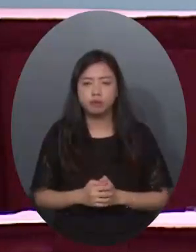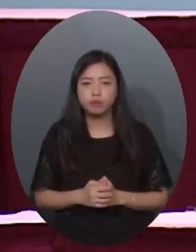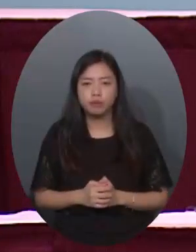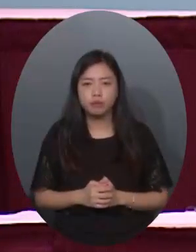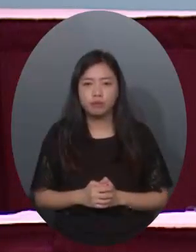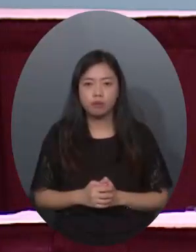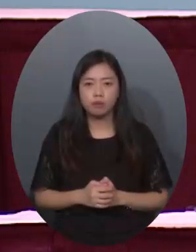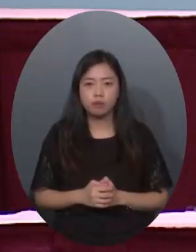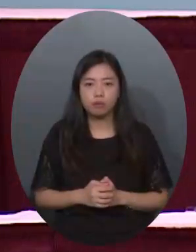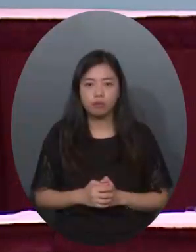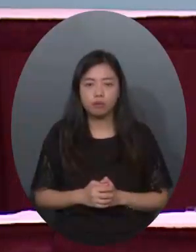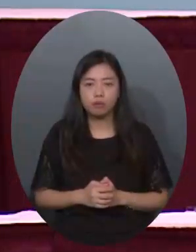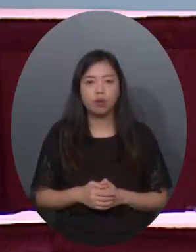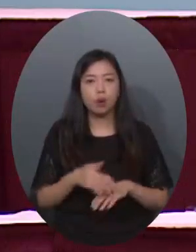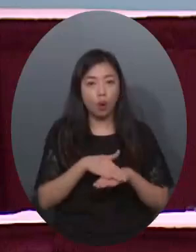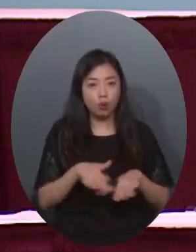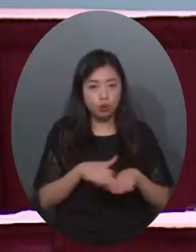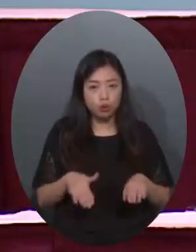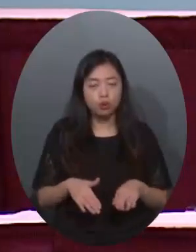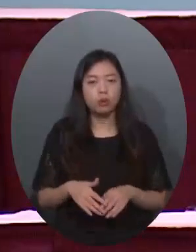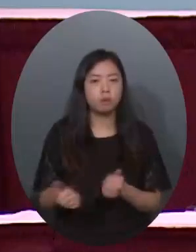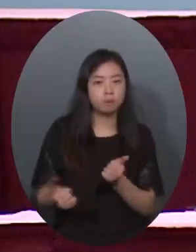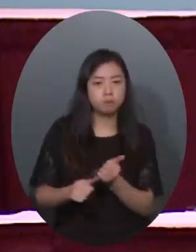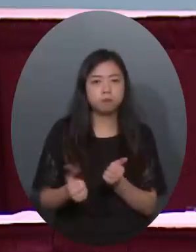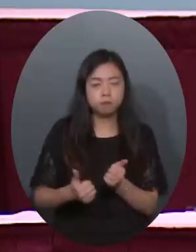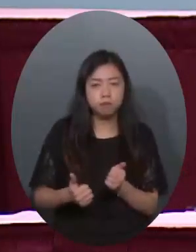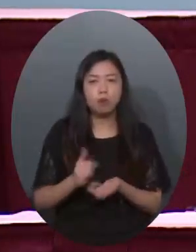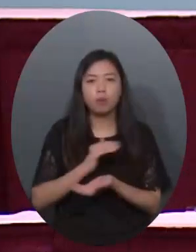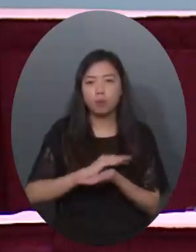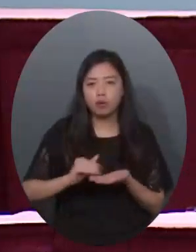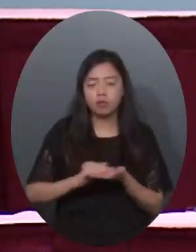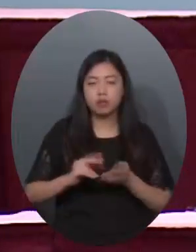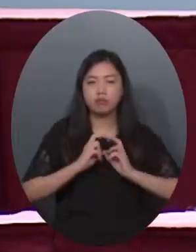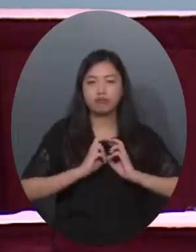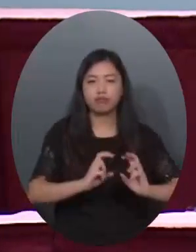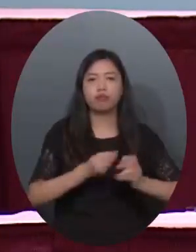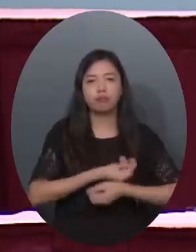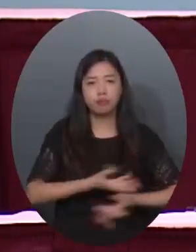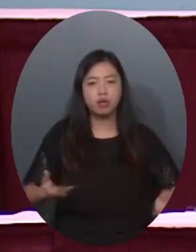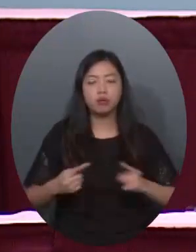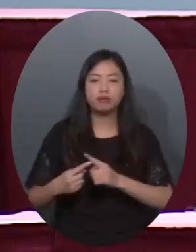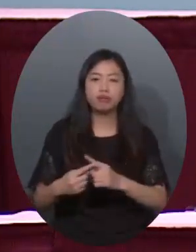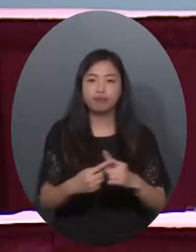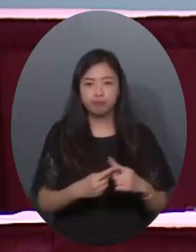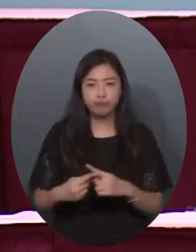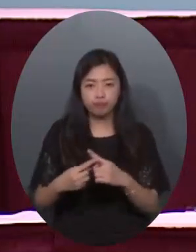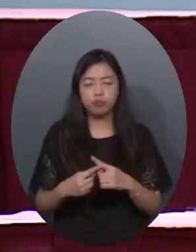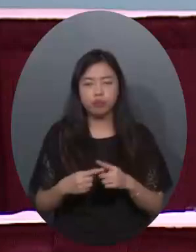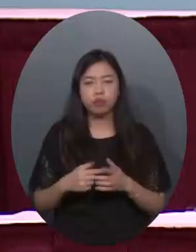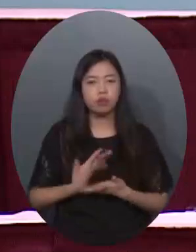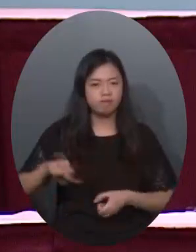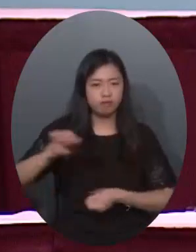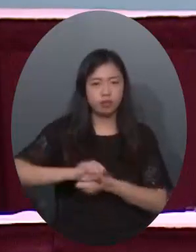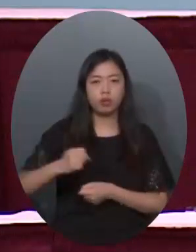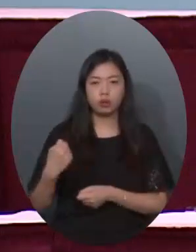為提供安全、可靠及衛生的乘車服務給廣大市民，我們加強了